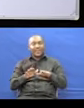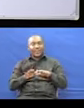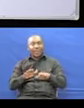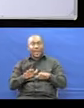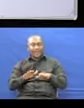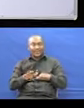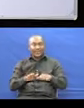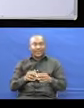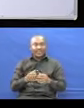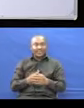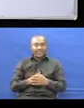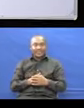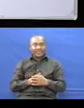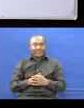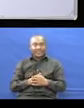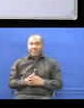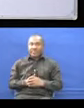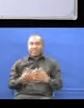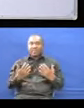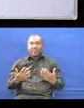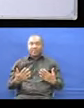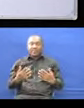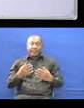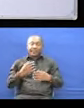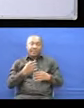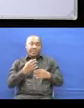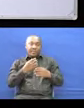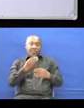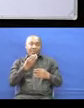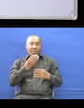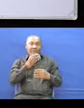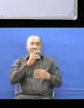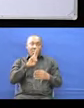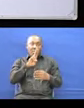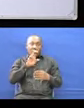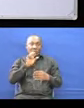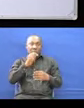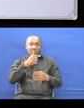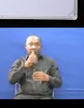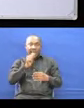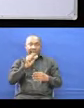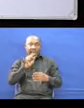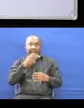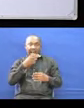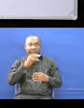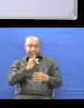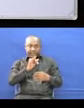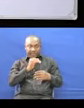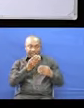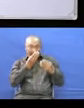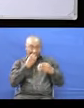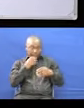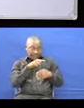sana. Utashi alikula 2/5 ya mkate. Viane